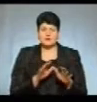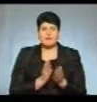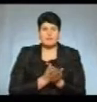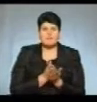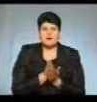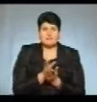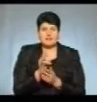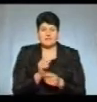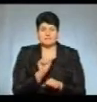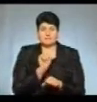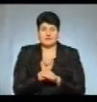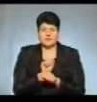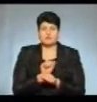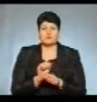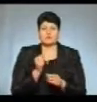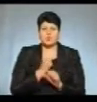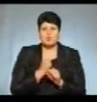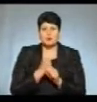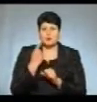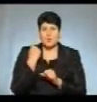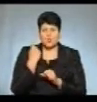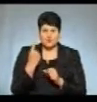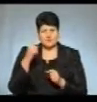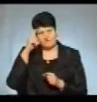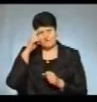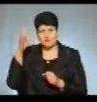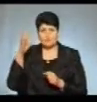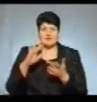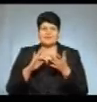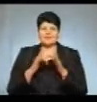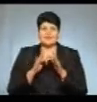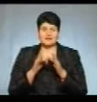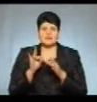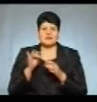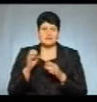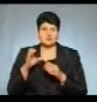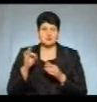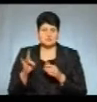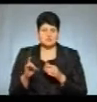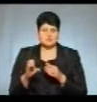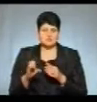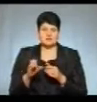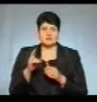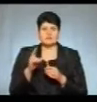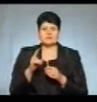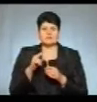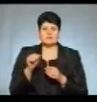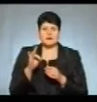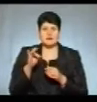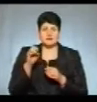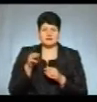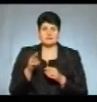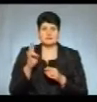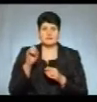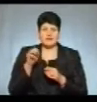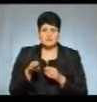на блокування та припинення роботи одного з найвідоміших інтернет-ресурсів у Даркнеті з продажу